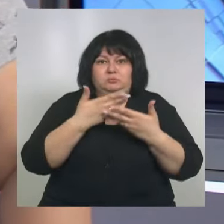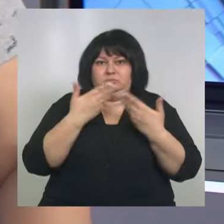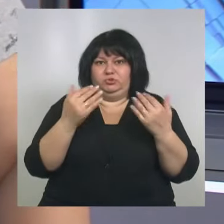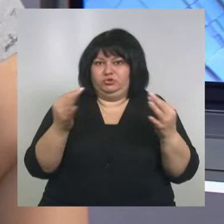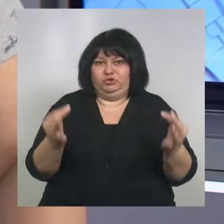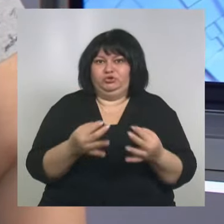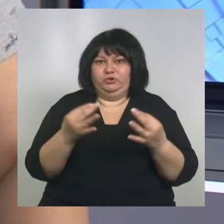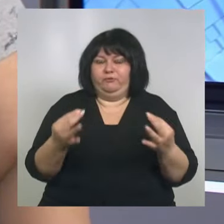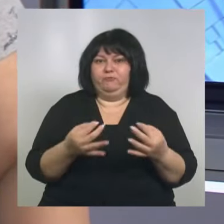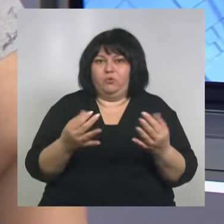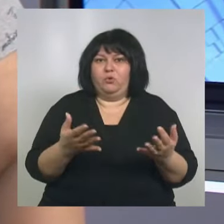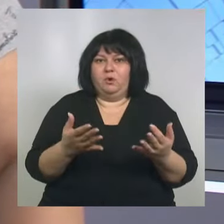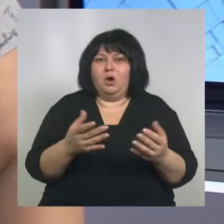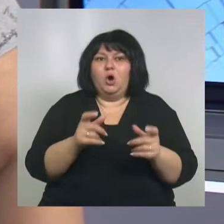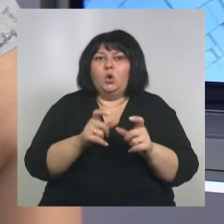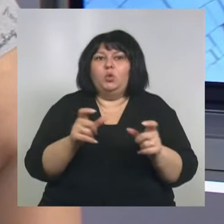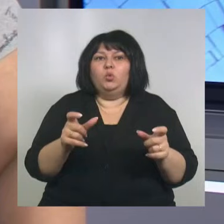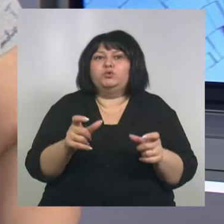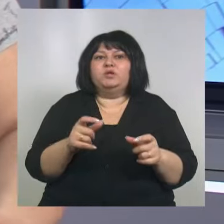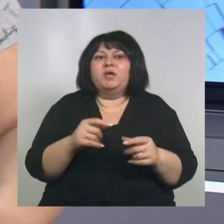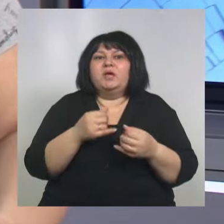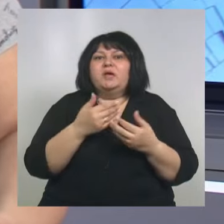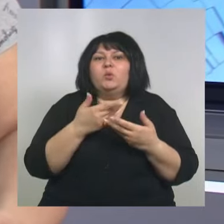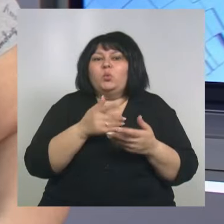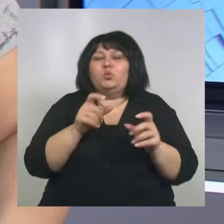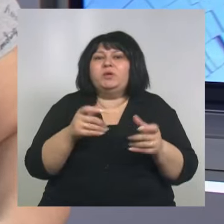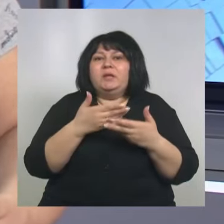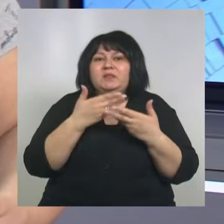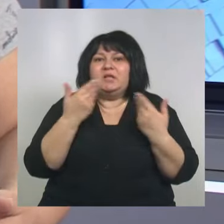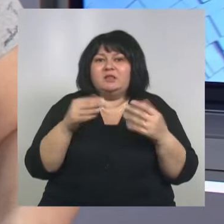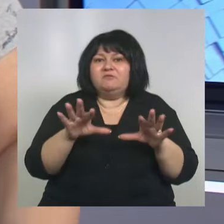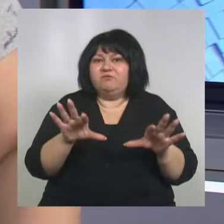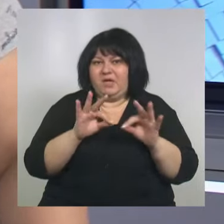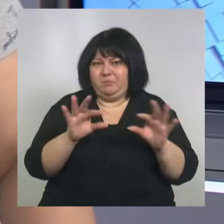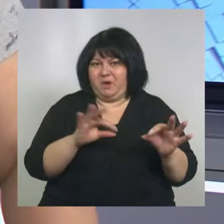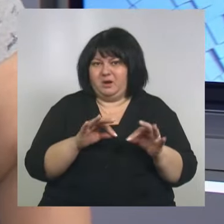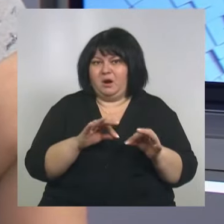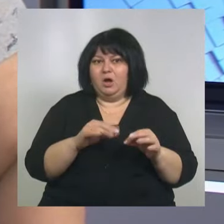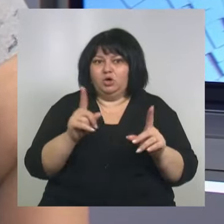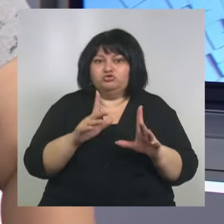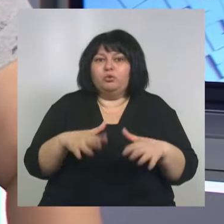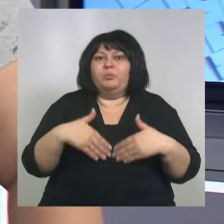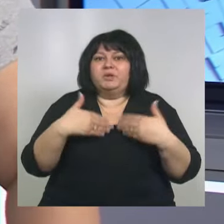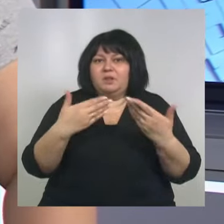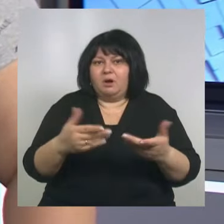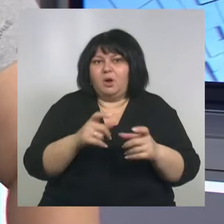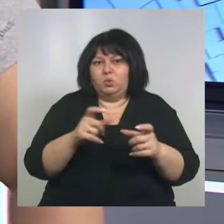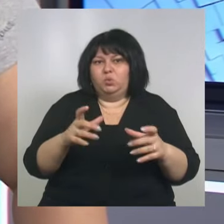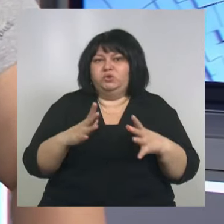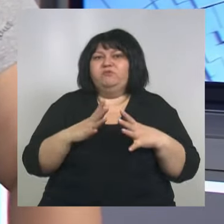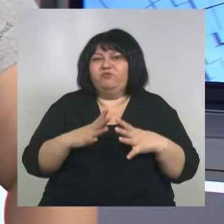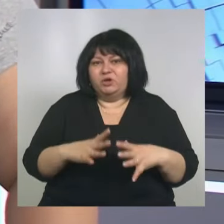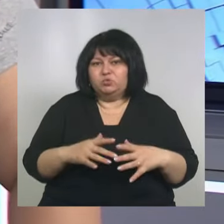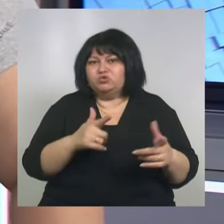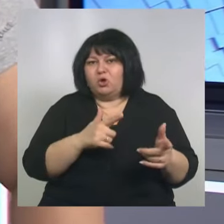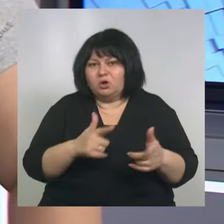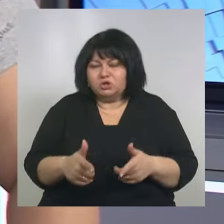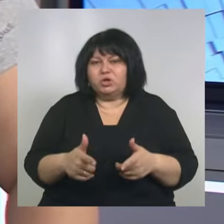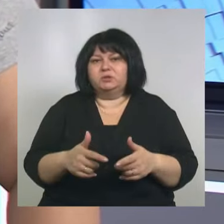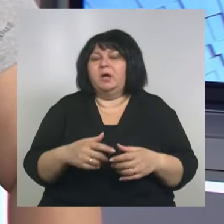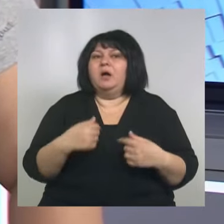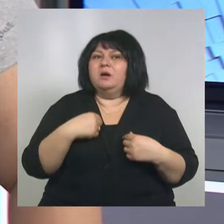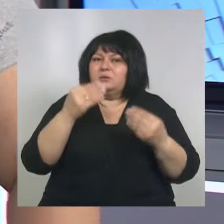ничего они по сути не имеют выбора им что предлагают в принципе да на то они и вынуждены соглашаться но нам кажется что